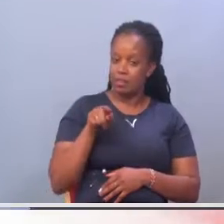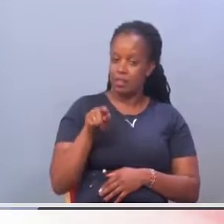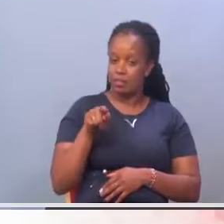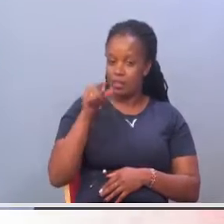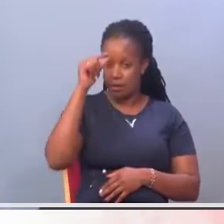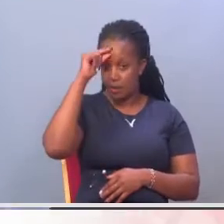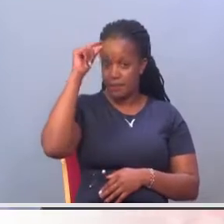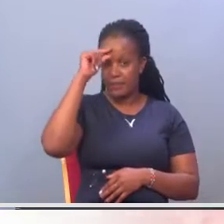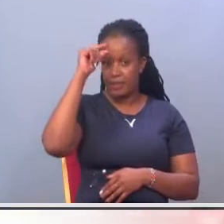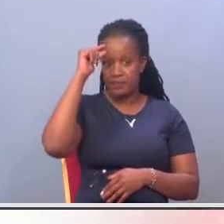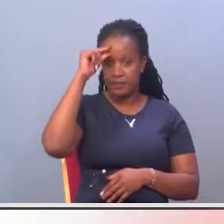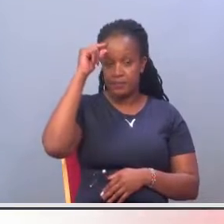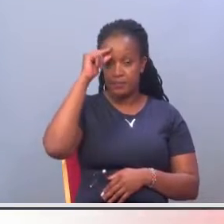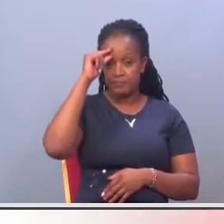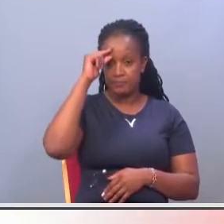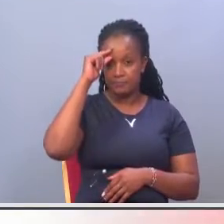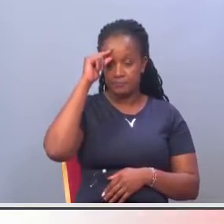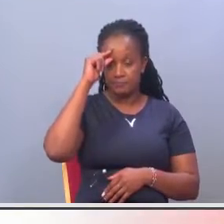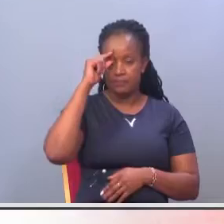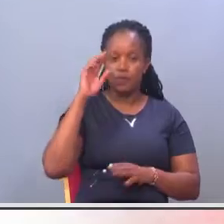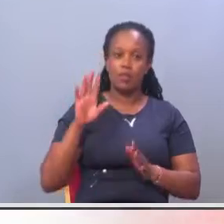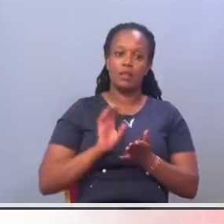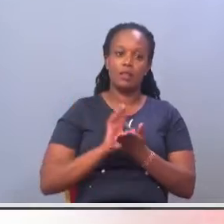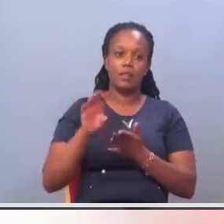Serikali inatoa pesa kwa mwananchi wa kawaida.